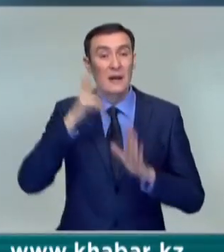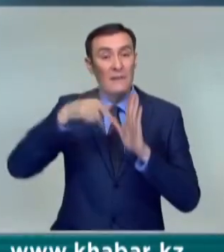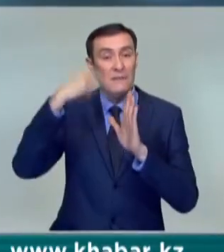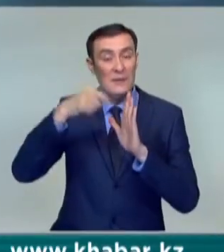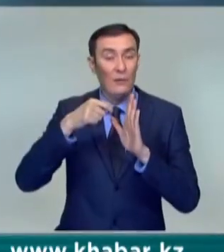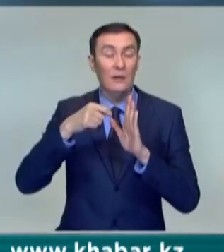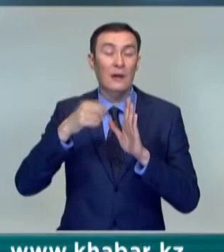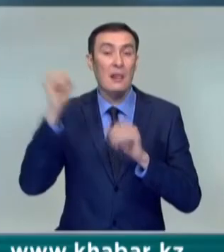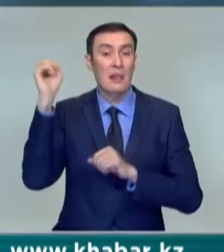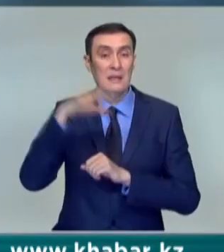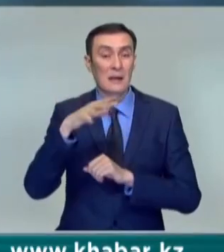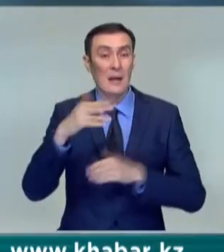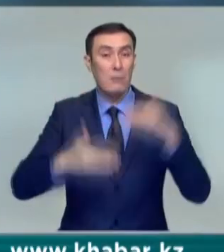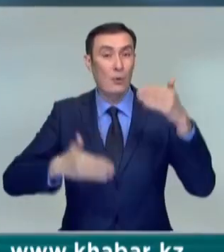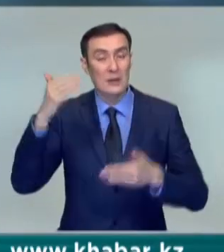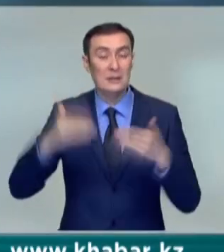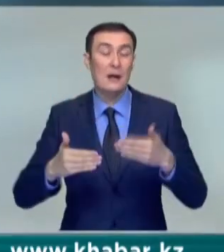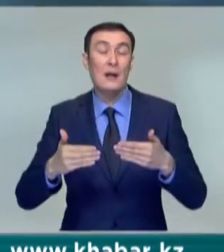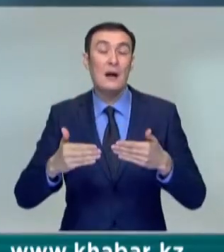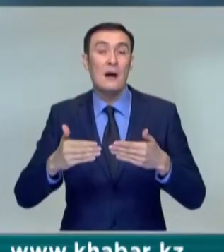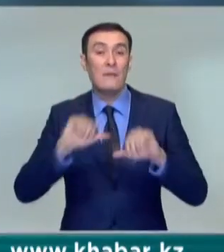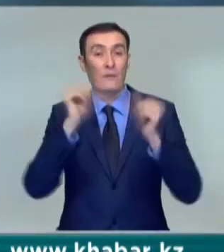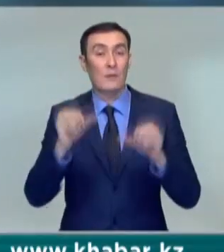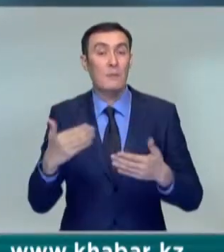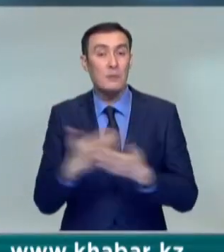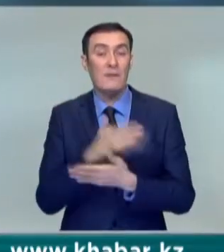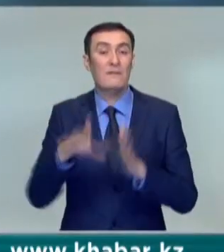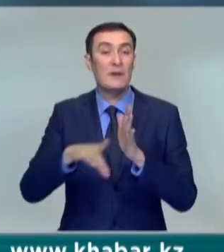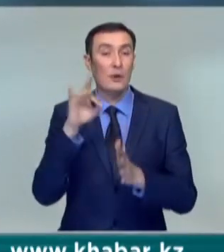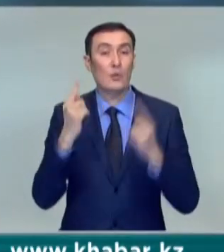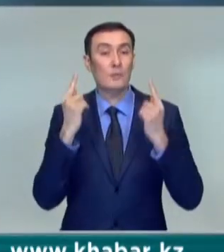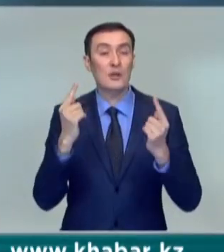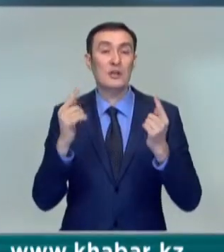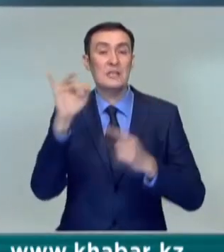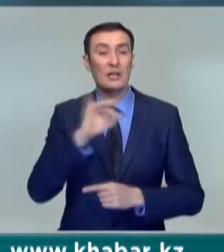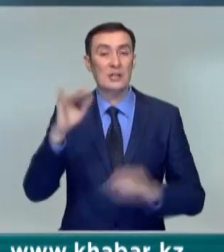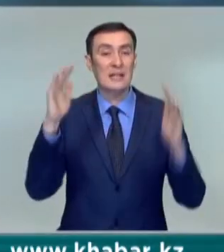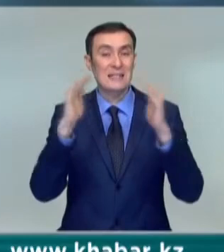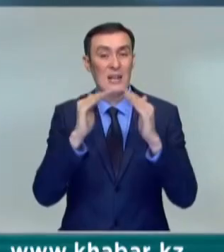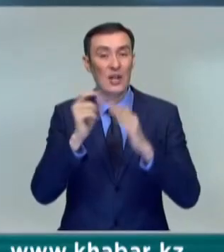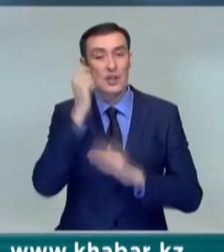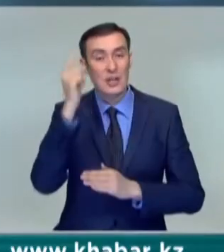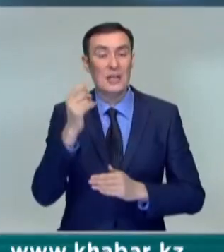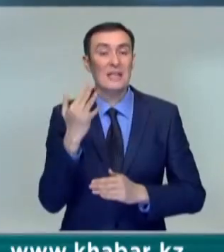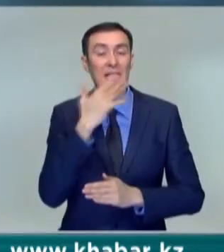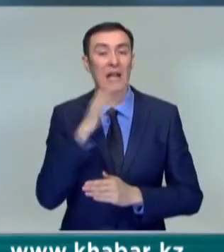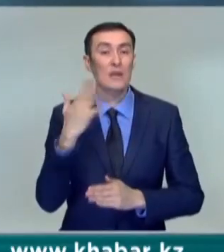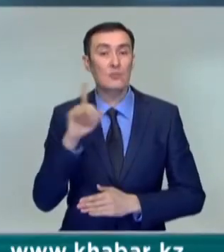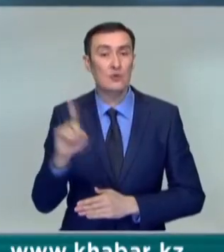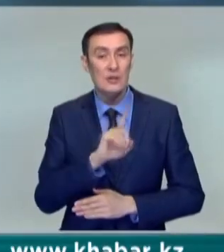видеомаппинг, лазерная проекция. Холстом для нового представления было выбрано крупнейшее историческое здание Чехии – Национальный